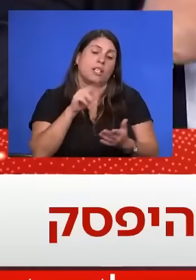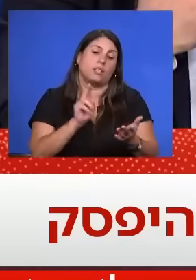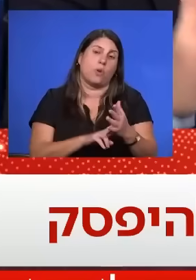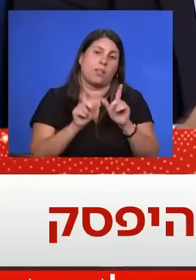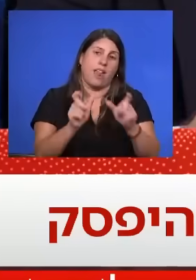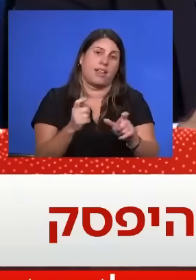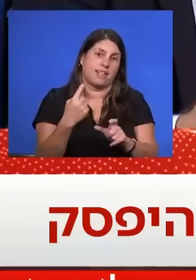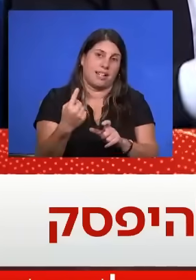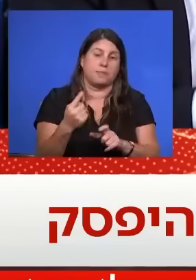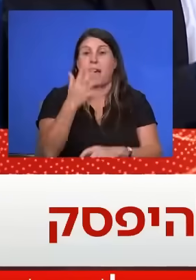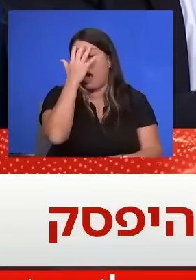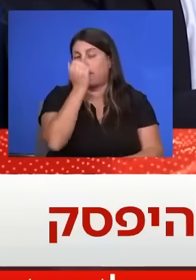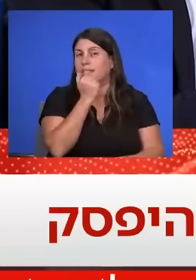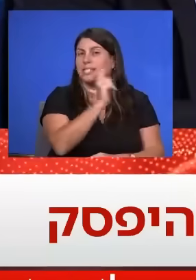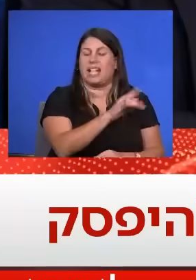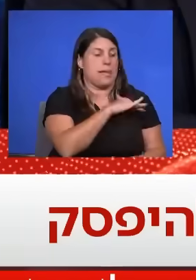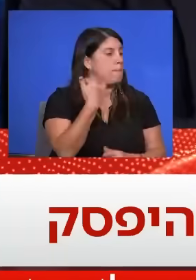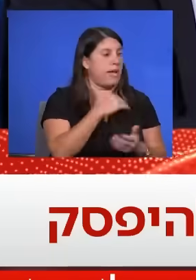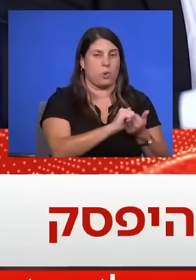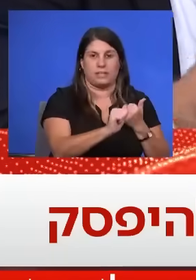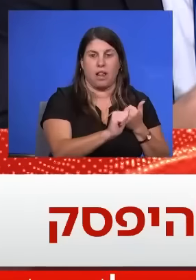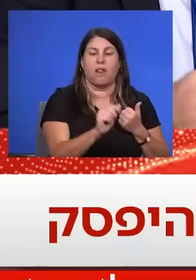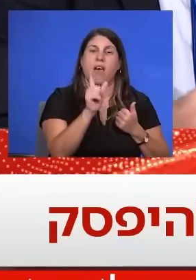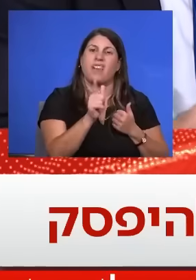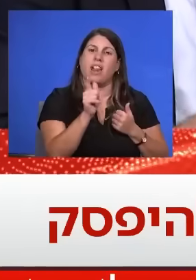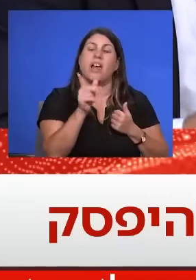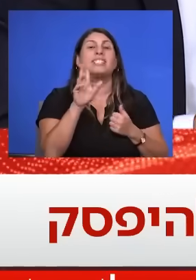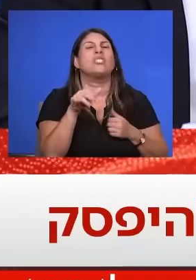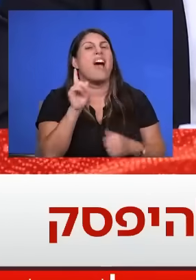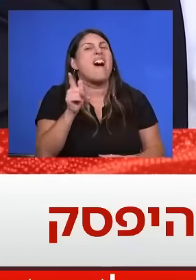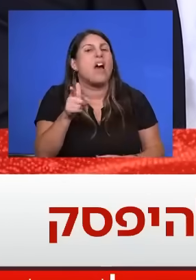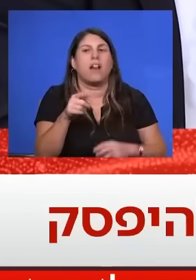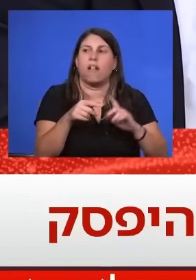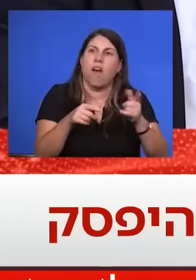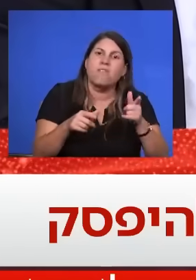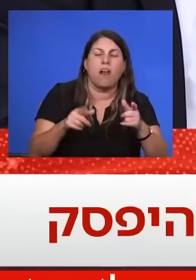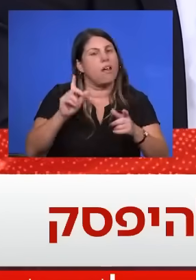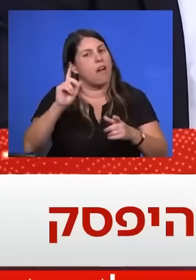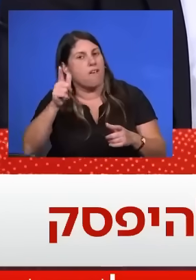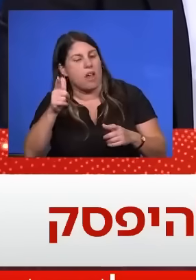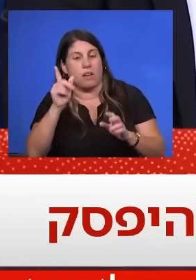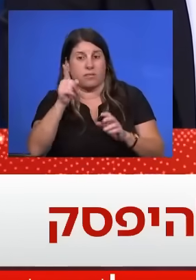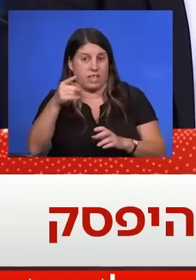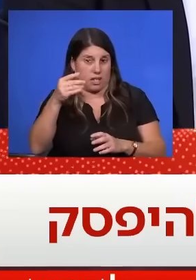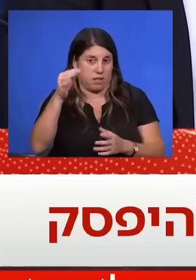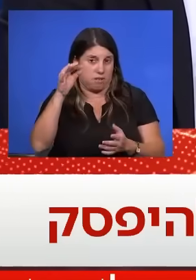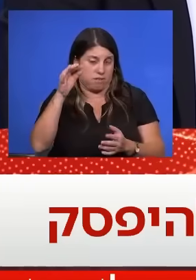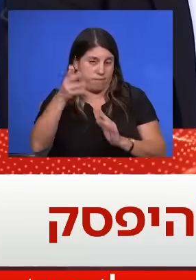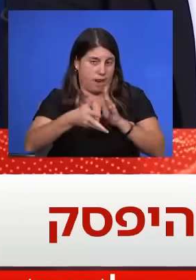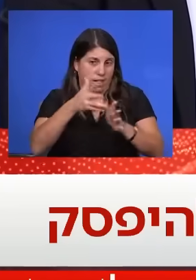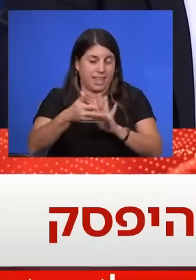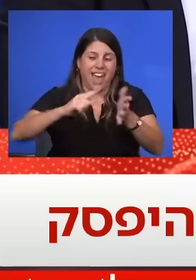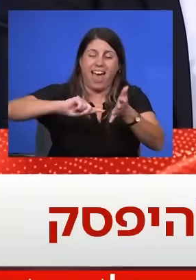להיות מחוסל, אבל יש לו כל מיני אבלים. ובעניין הזה צריך לציין שוב את ההדגשה ואת